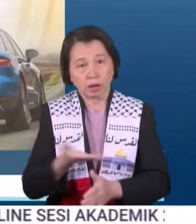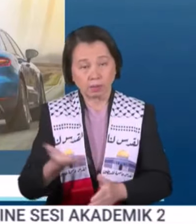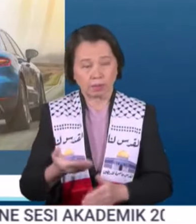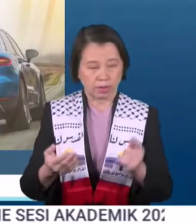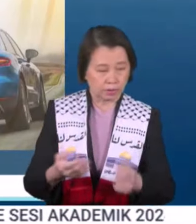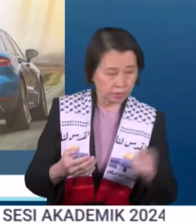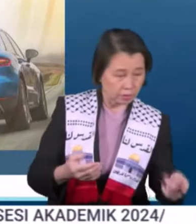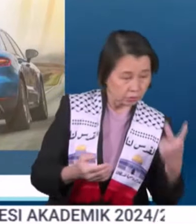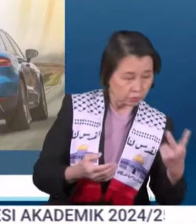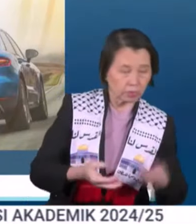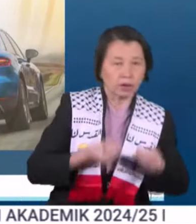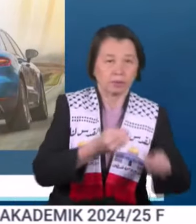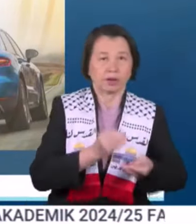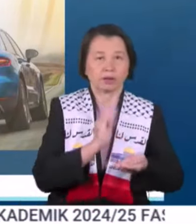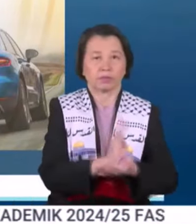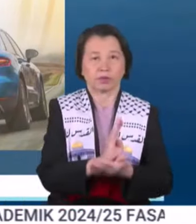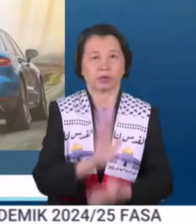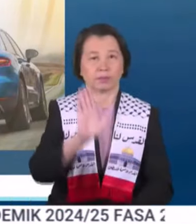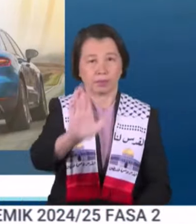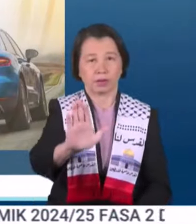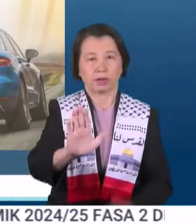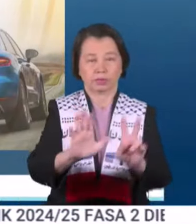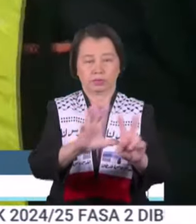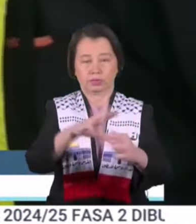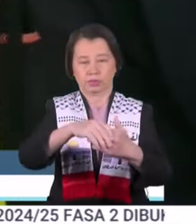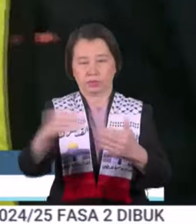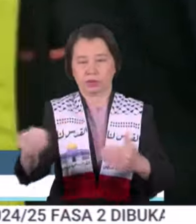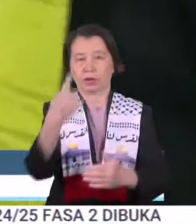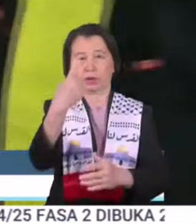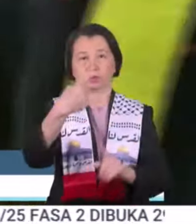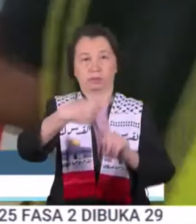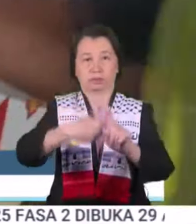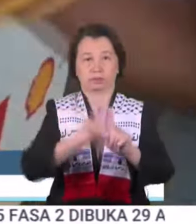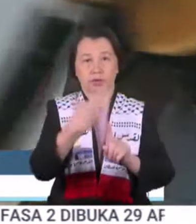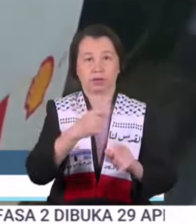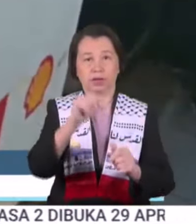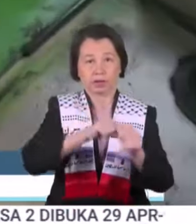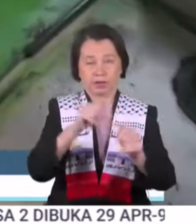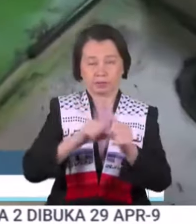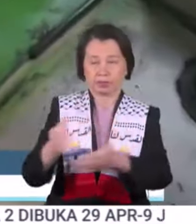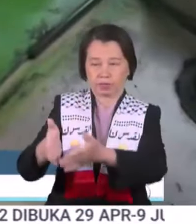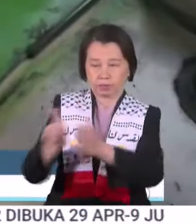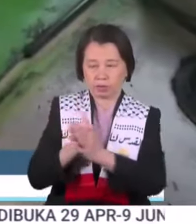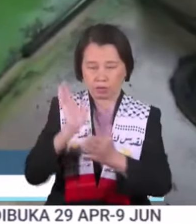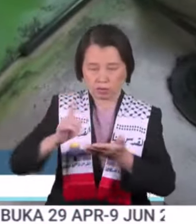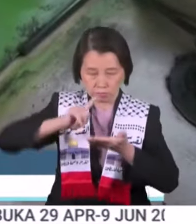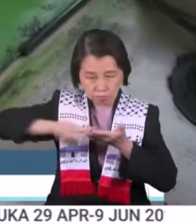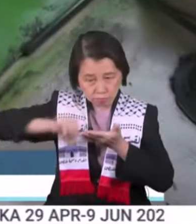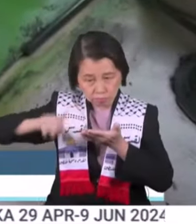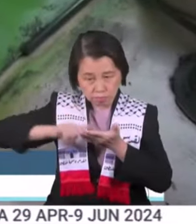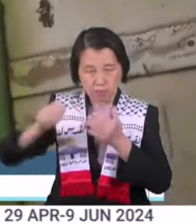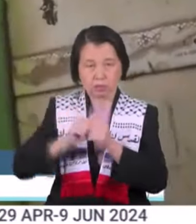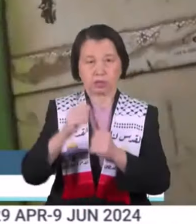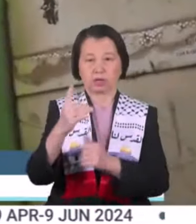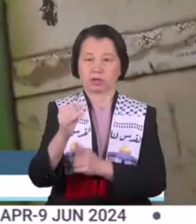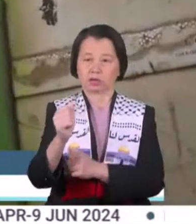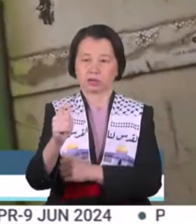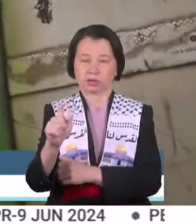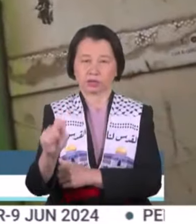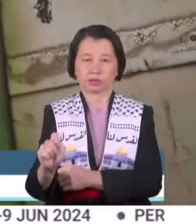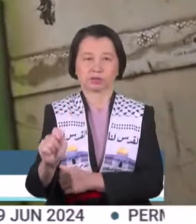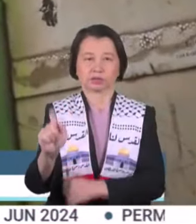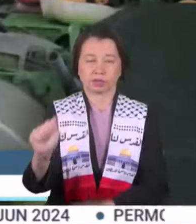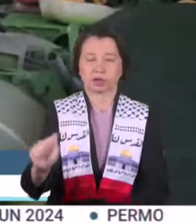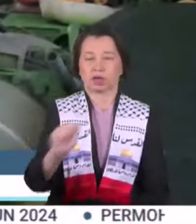kategori akan menerima bantuan Budi Madani RM200 sebulan. Setiap permohonan akan disemak silang dengan data lembaga hasil